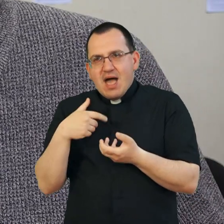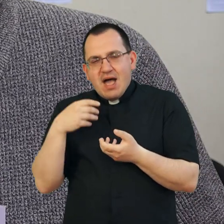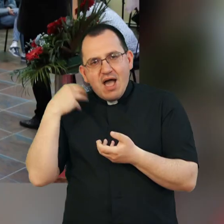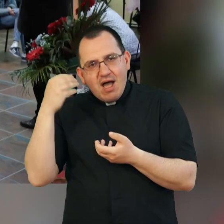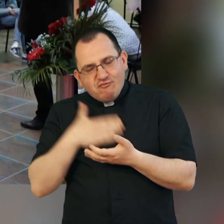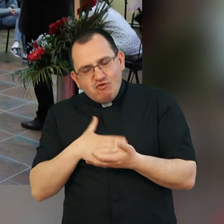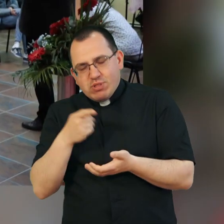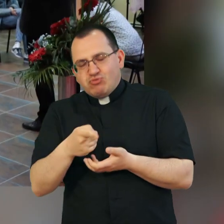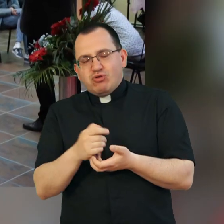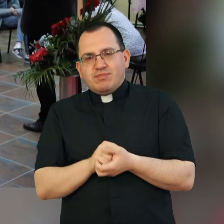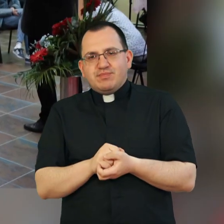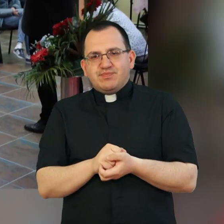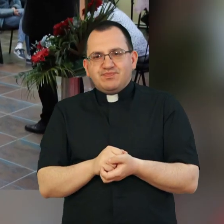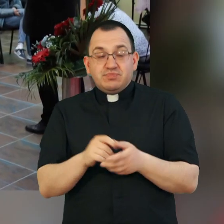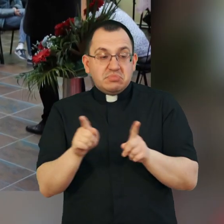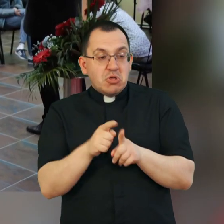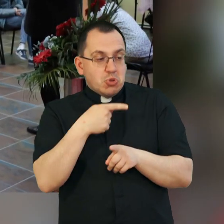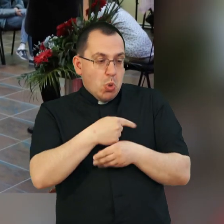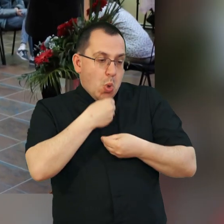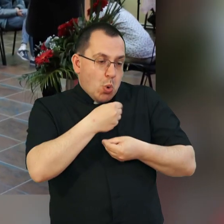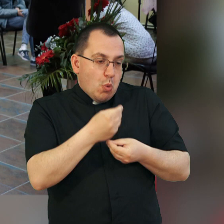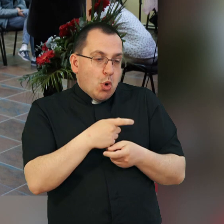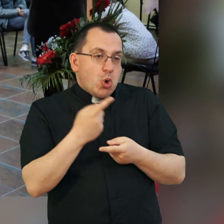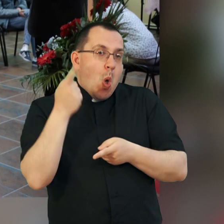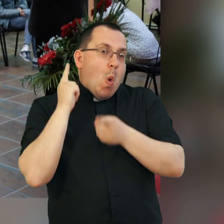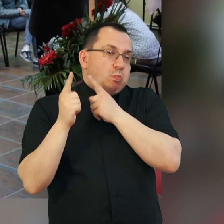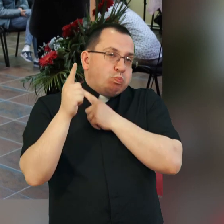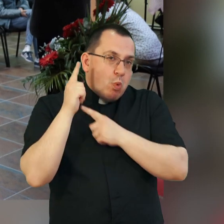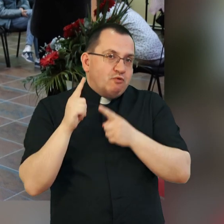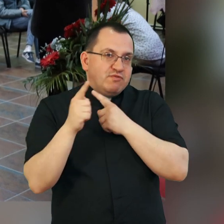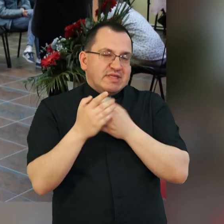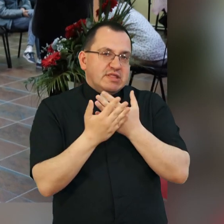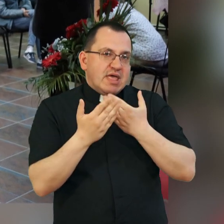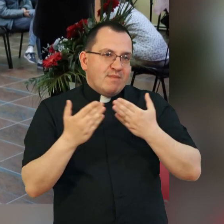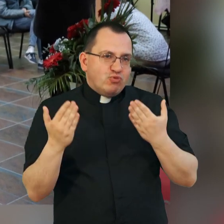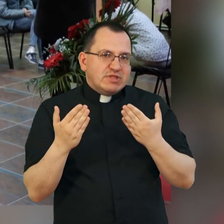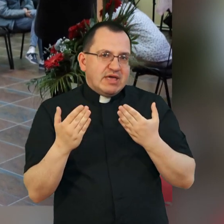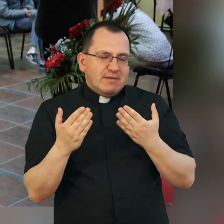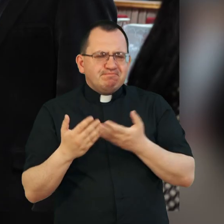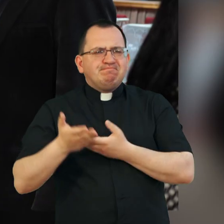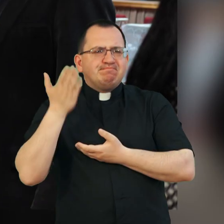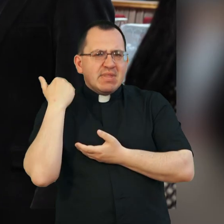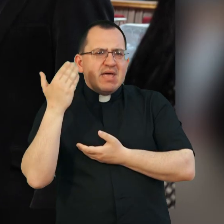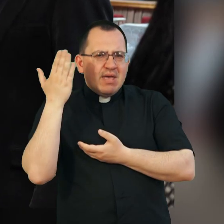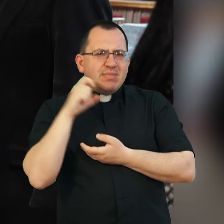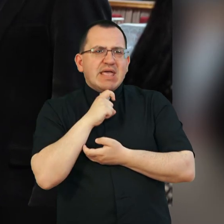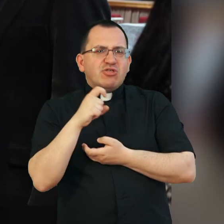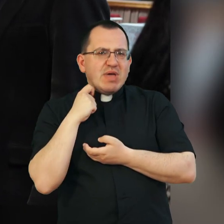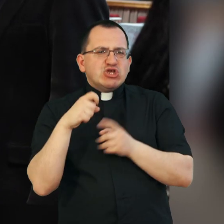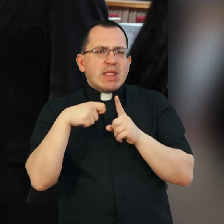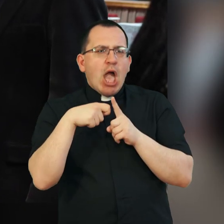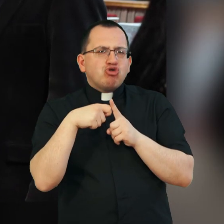apsolutno. Progovorio nam je i o povijesti Galerije Stepinac. Naime, za vrijeme prvog župnika ove župe, velečasnog Krunoslava